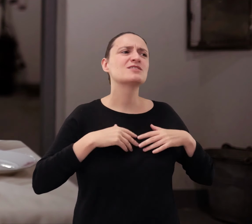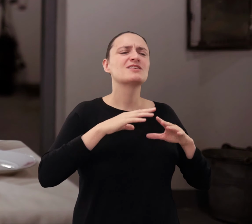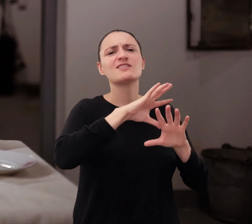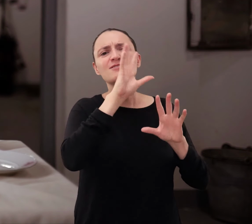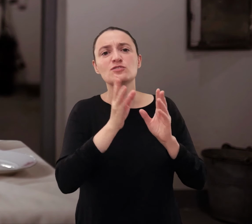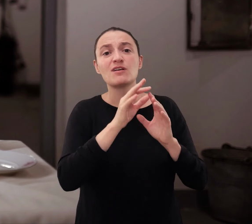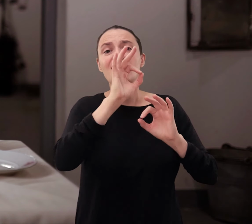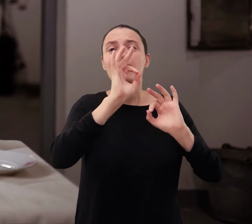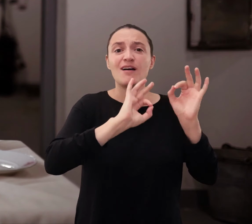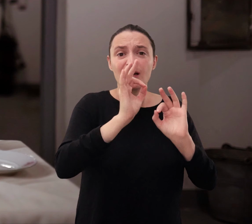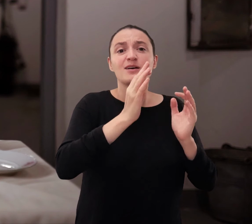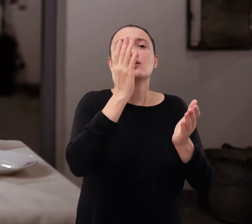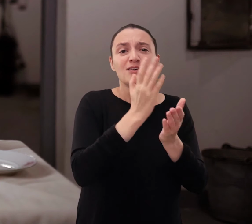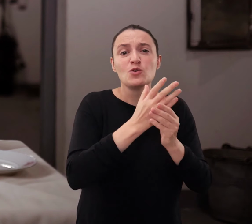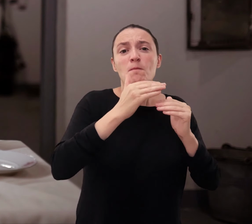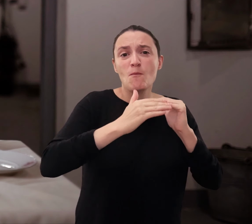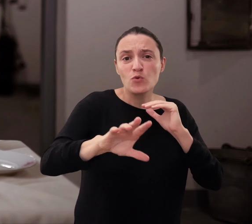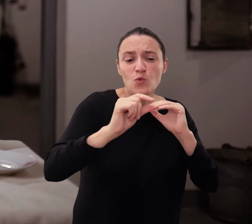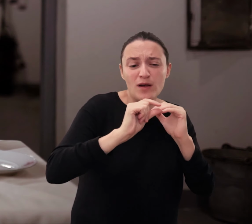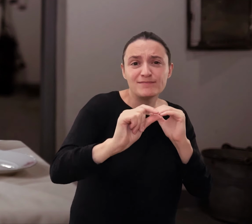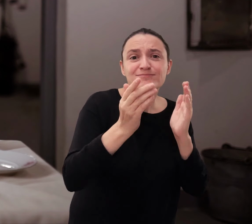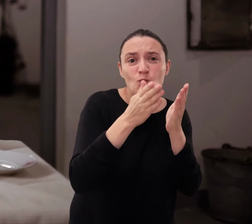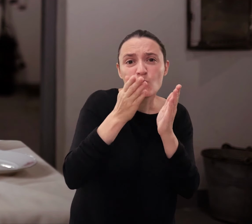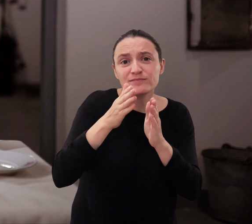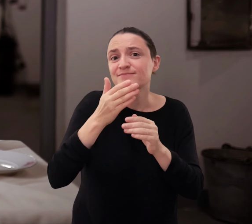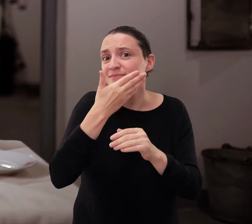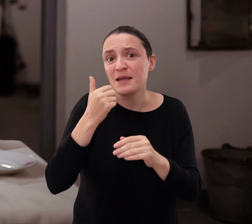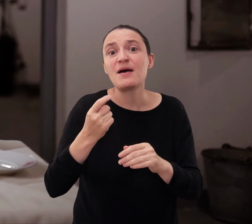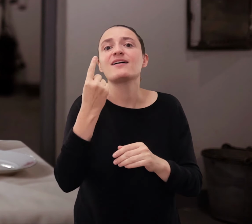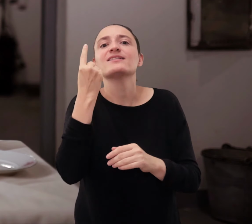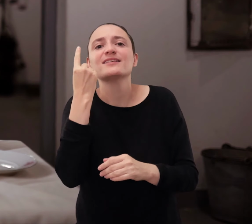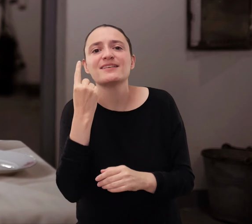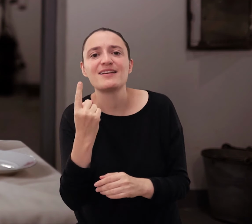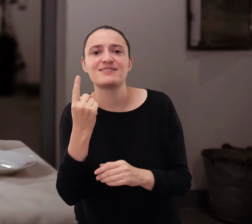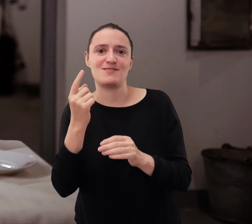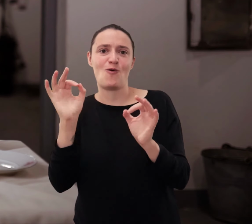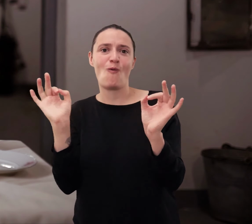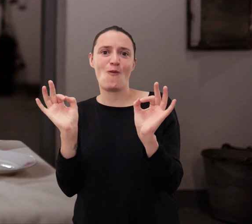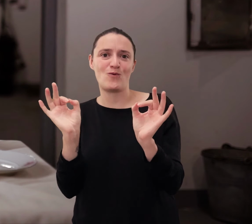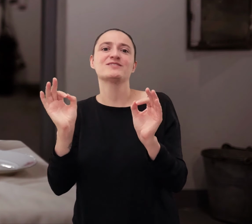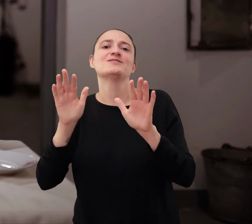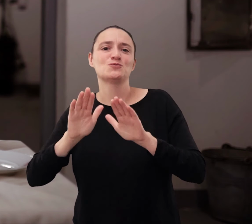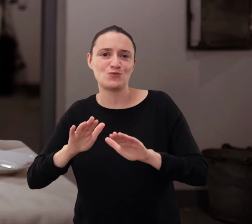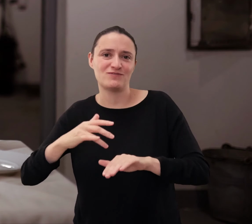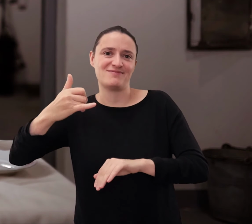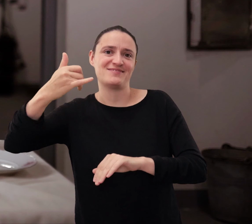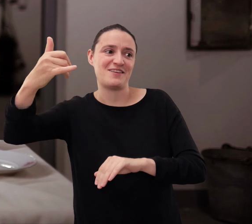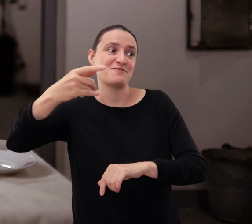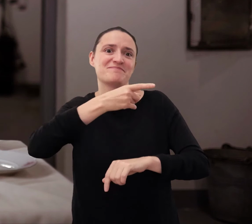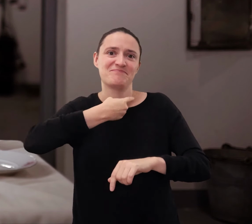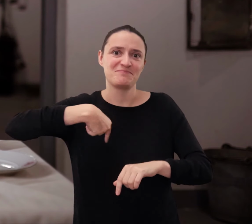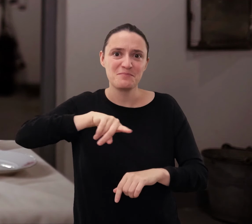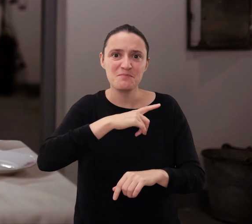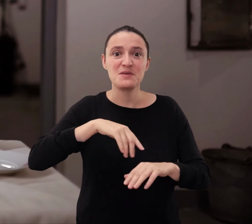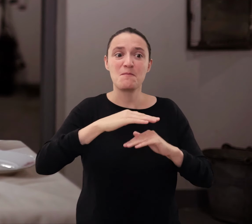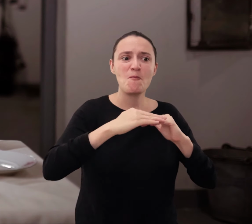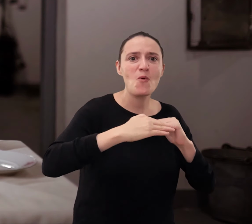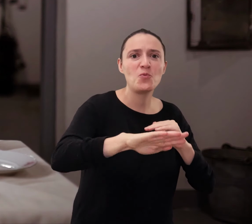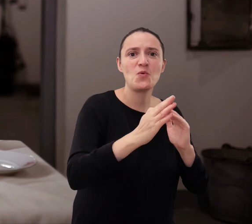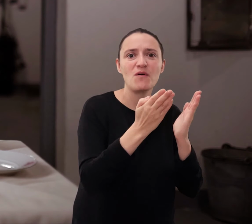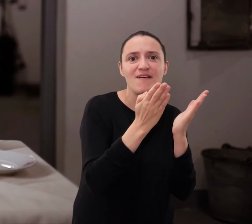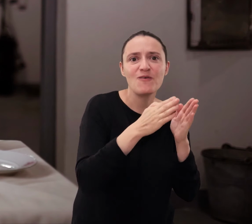zmodernizowane i nie będą miały tych gorsecików, to ta jedna tutaj zostanie na wieki zrobiona właśnie przez nas,